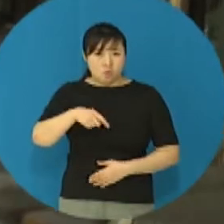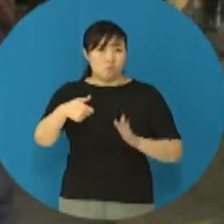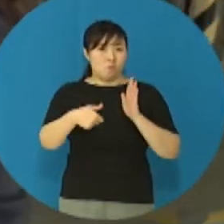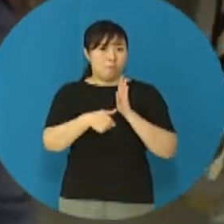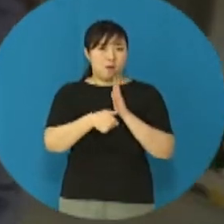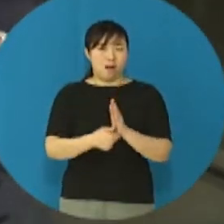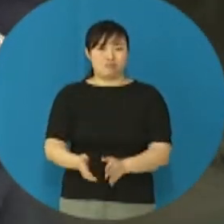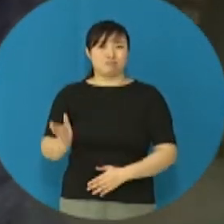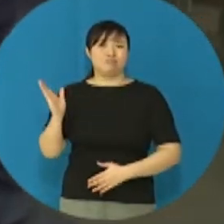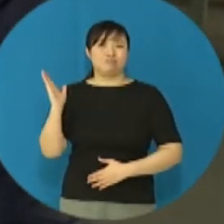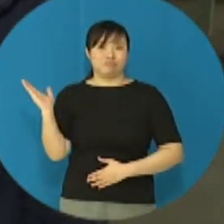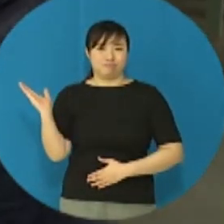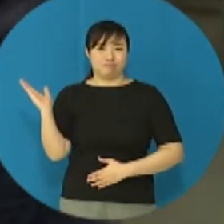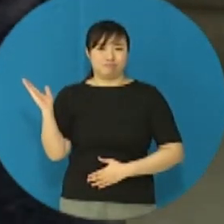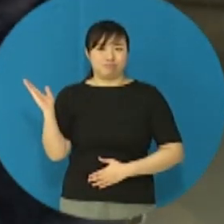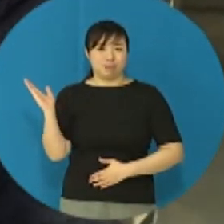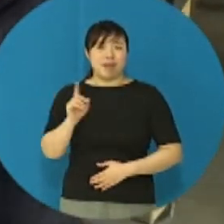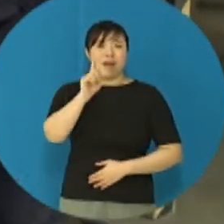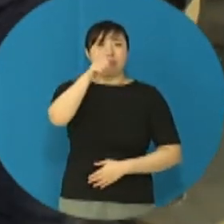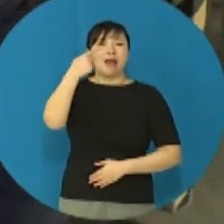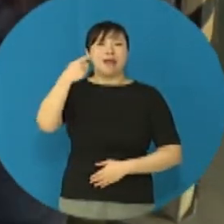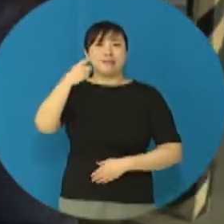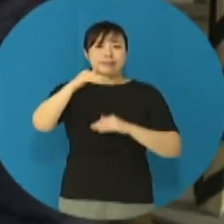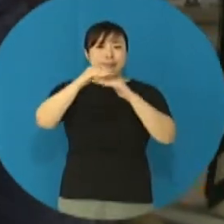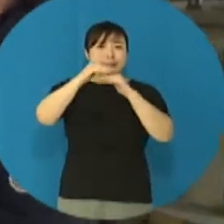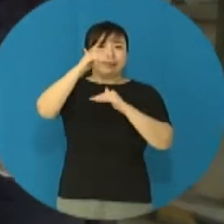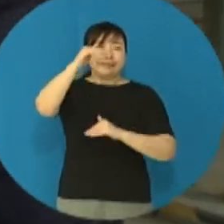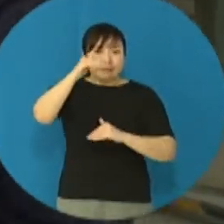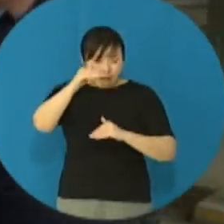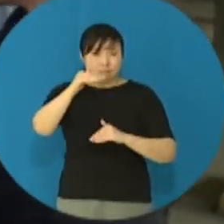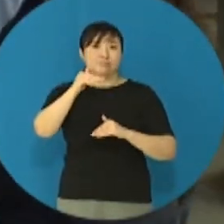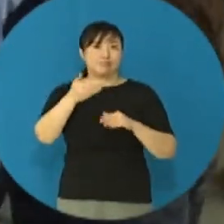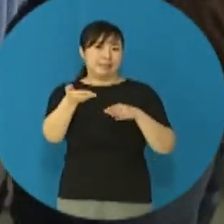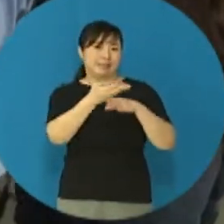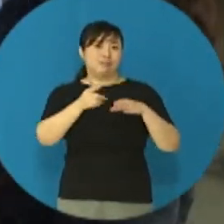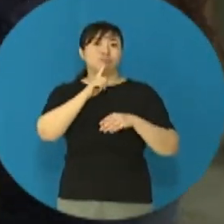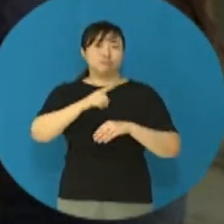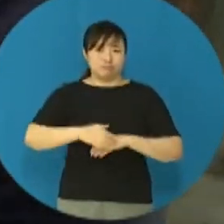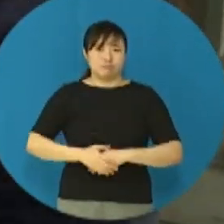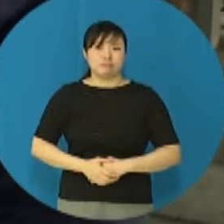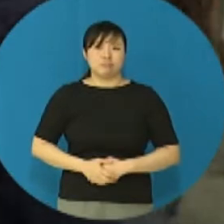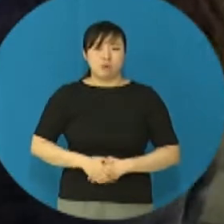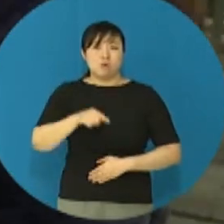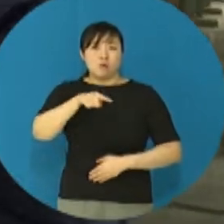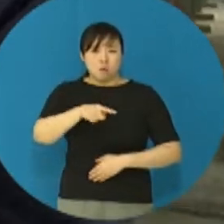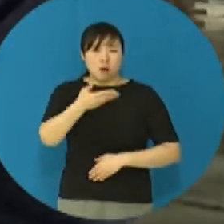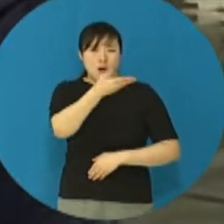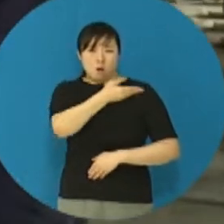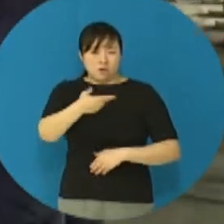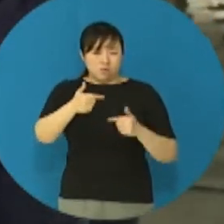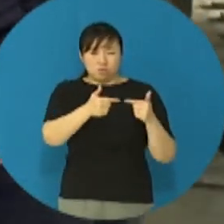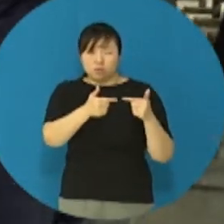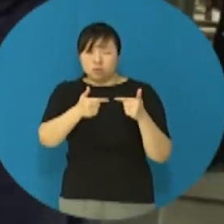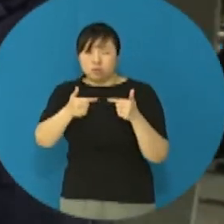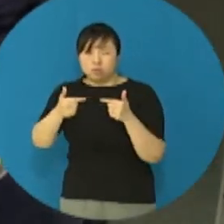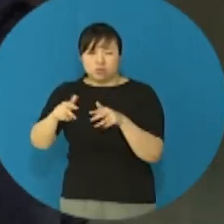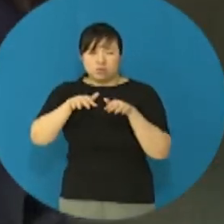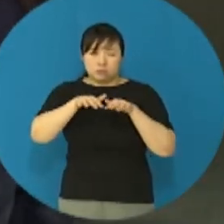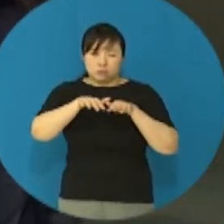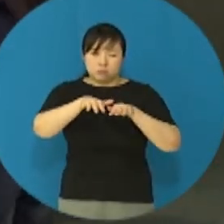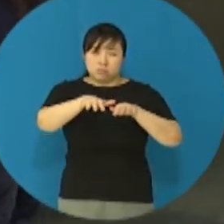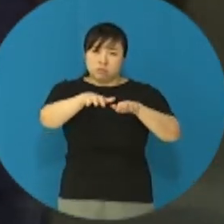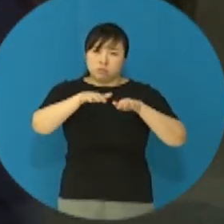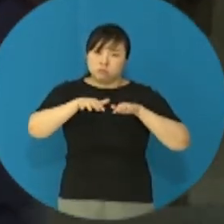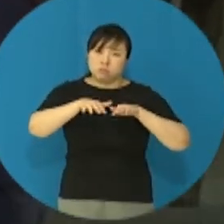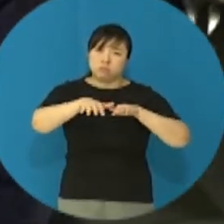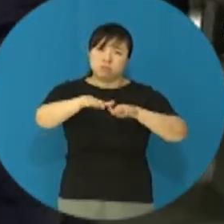。下水にはいろんなゴミが入っているんですけども、ここでは水をゆっくり流しながらその細かい